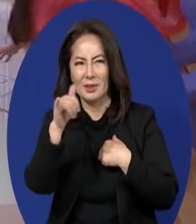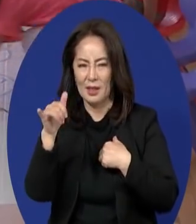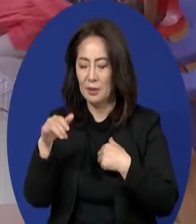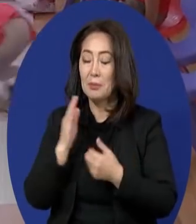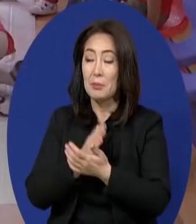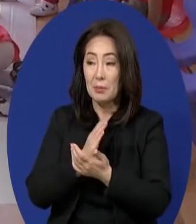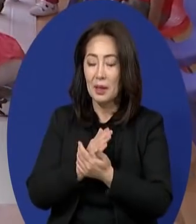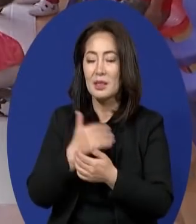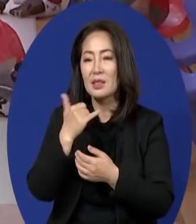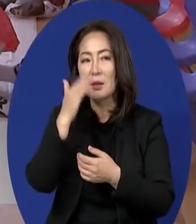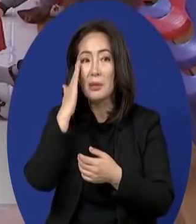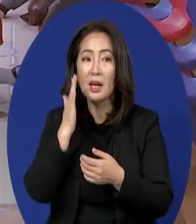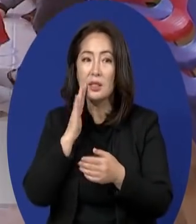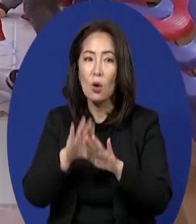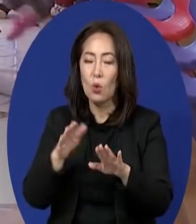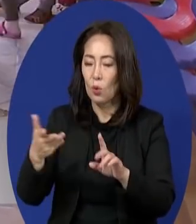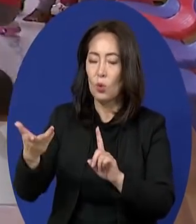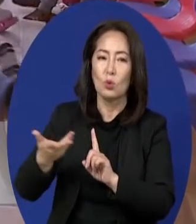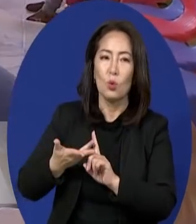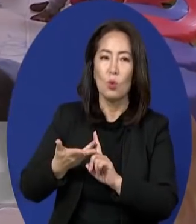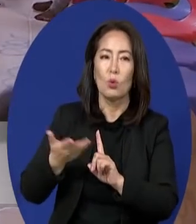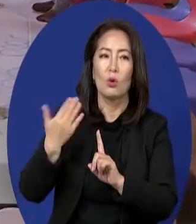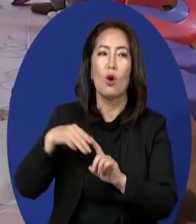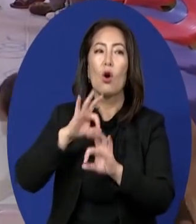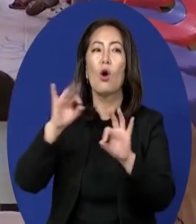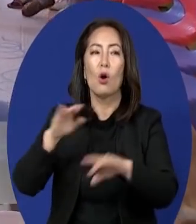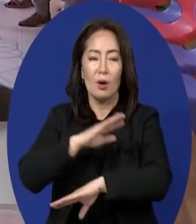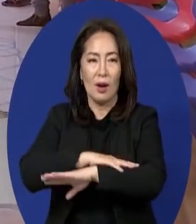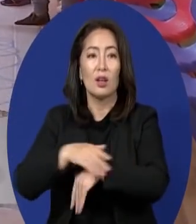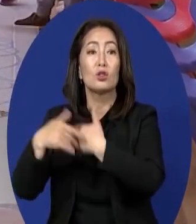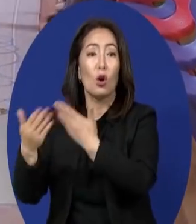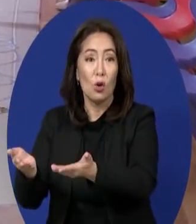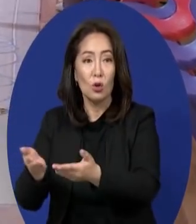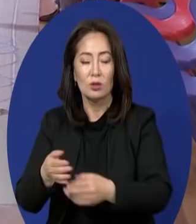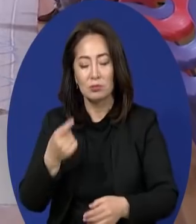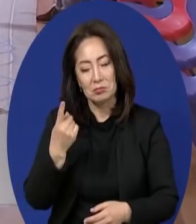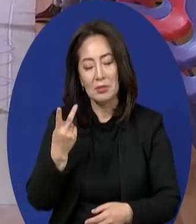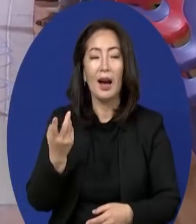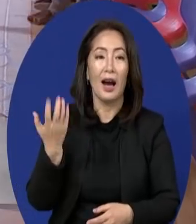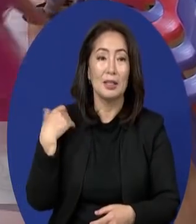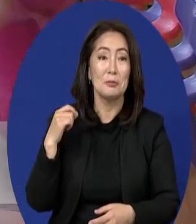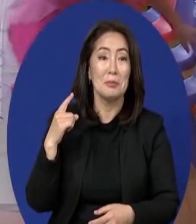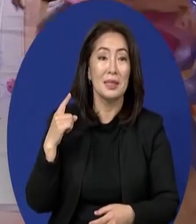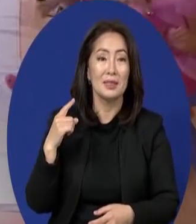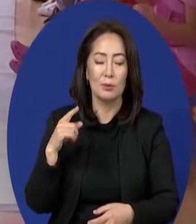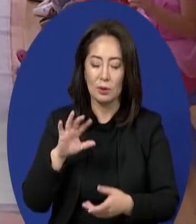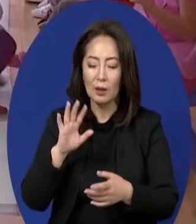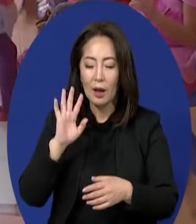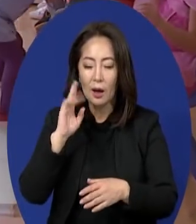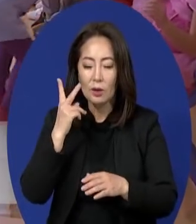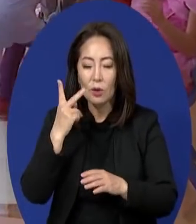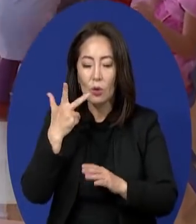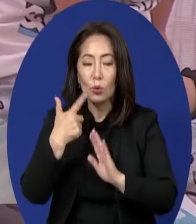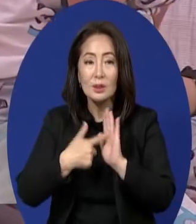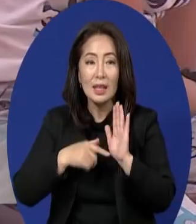тулгардаг. Зарим эцэг их хүүхдээ өгөхгүйгээд шууд өөр ангид өгөх тохиолдол нэг биш удаа гарч ирсэн. Гэвч 2-3 сар